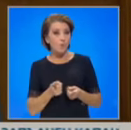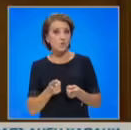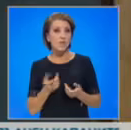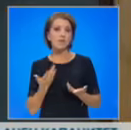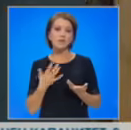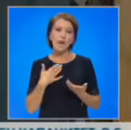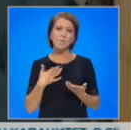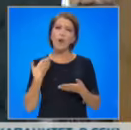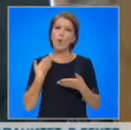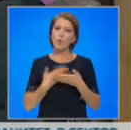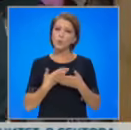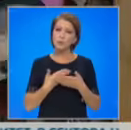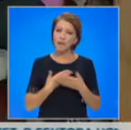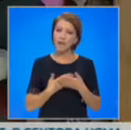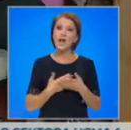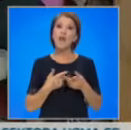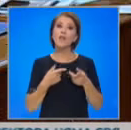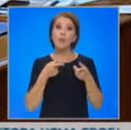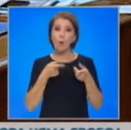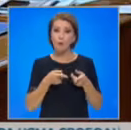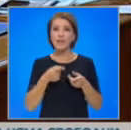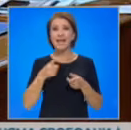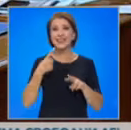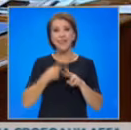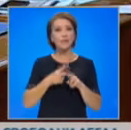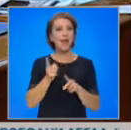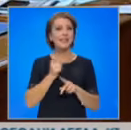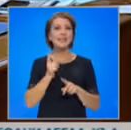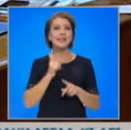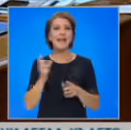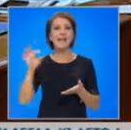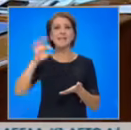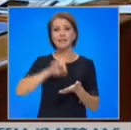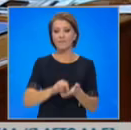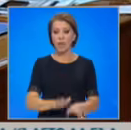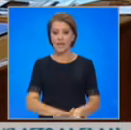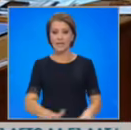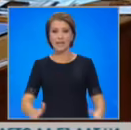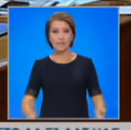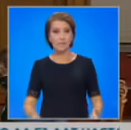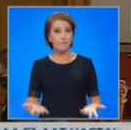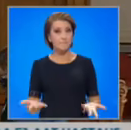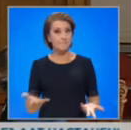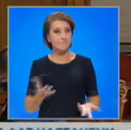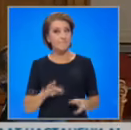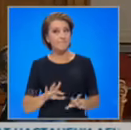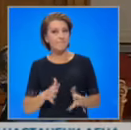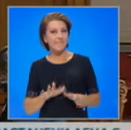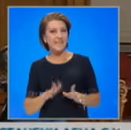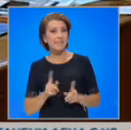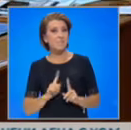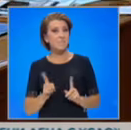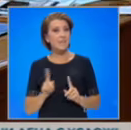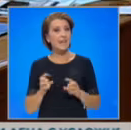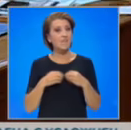имаме всякакво отношение, но тя на килимчето не е била. Невероятно прекрасна гледка е как ГЕРБ защитават БСП. Днес наистина е хубав